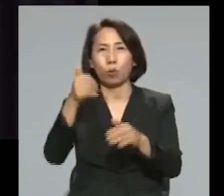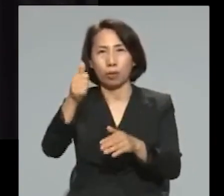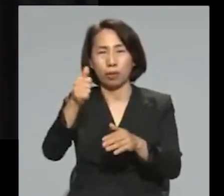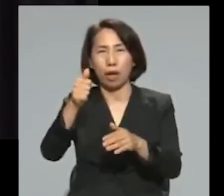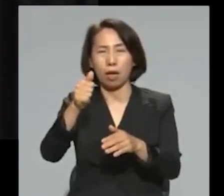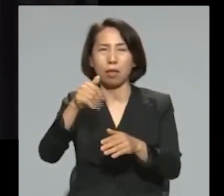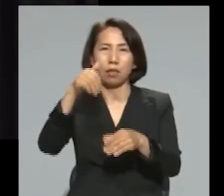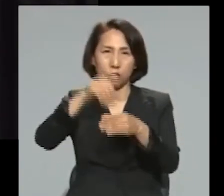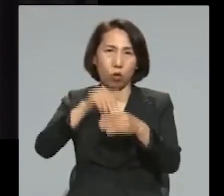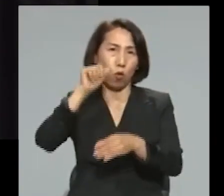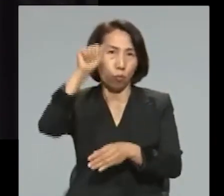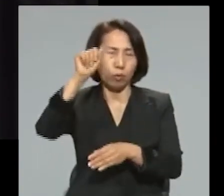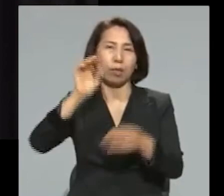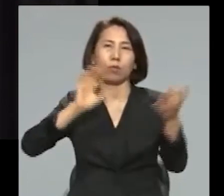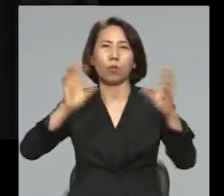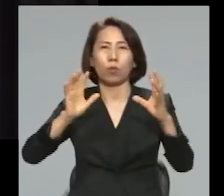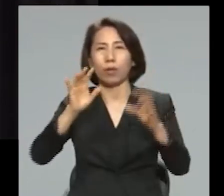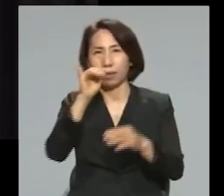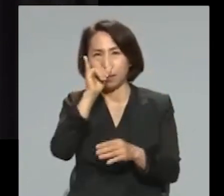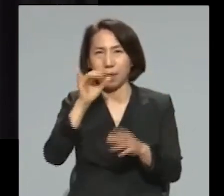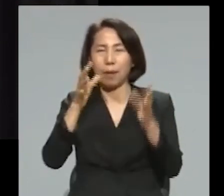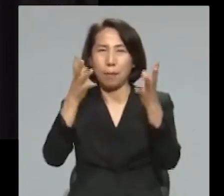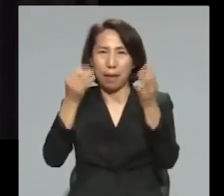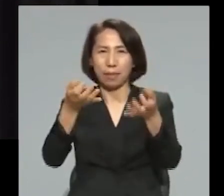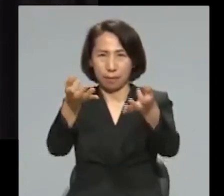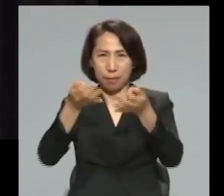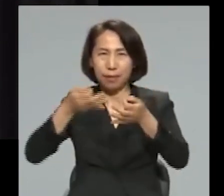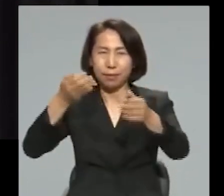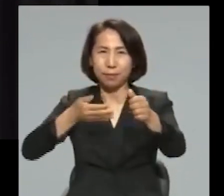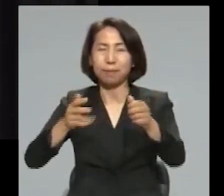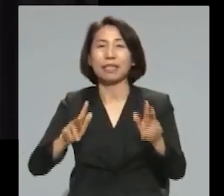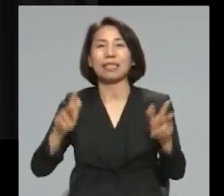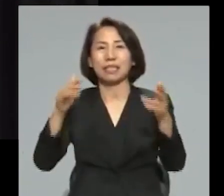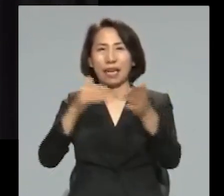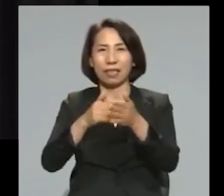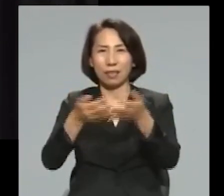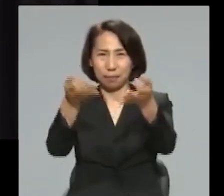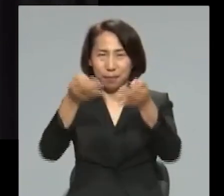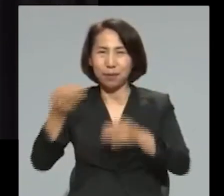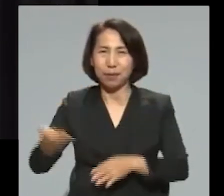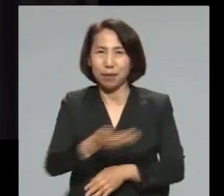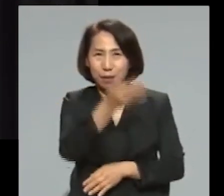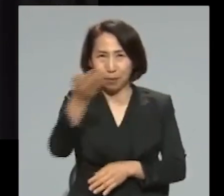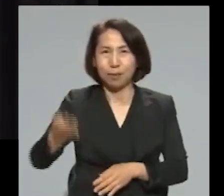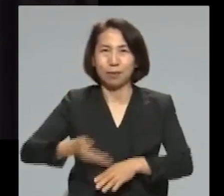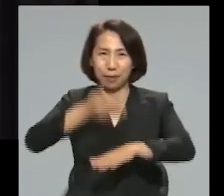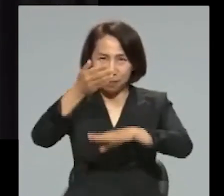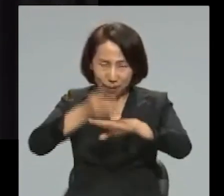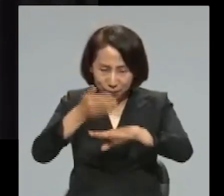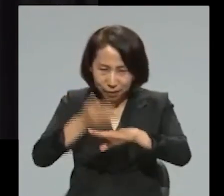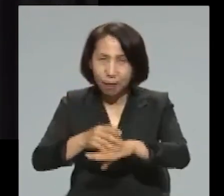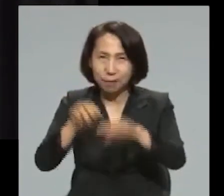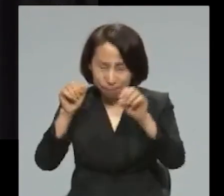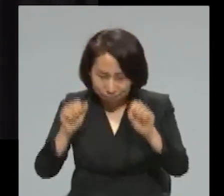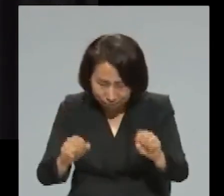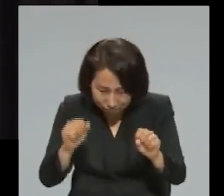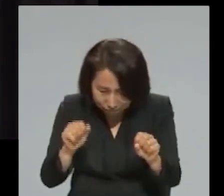후보자 토론회가 있습니다. 많은 시청 바랍니다. 지금까지 시청해 주신 여러분 감사합니다. 안녕히 계십시오.